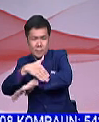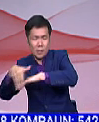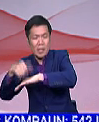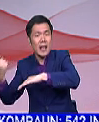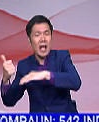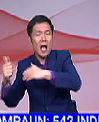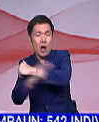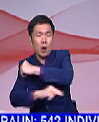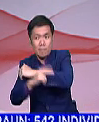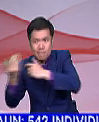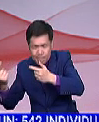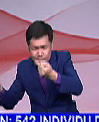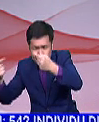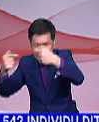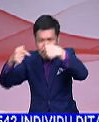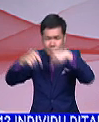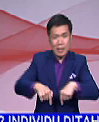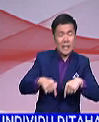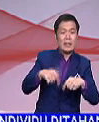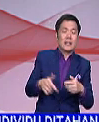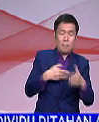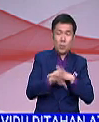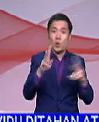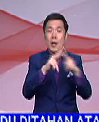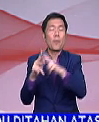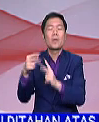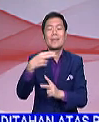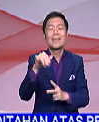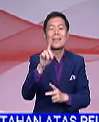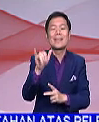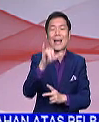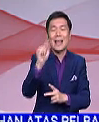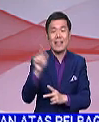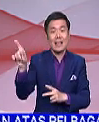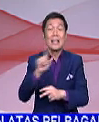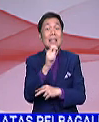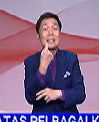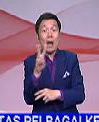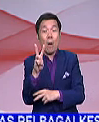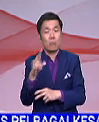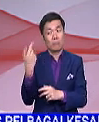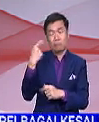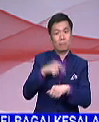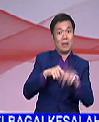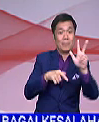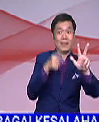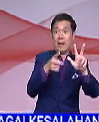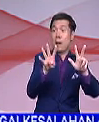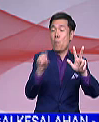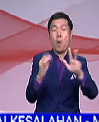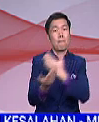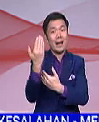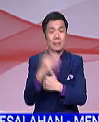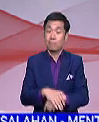ketika menaiki sebuah kenderaan di Kampung Hidayat Batu Empat, Jalan Apas Tawau pada 5.20 pagi. Semasa melakukan